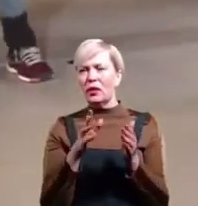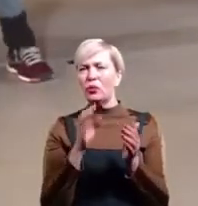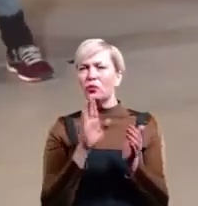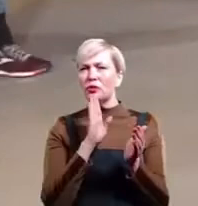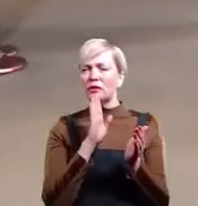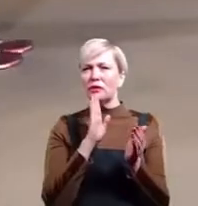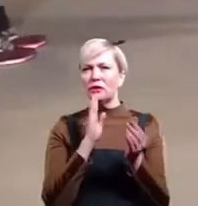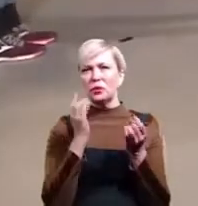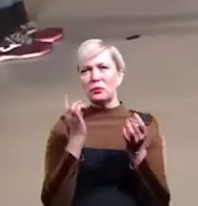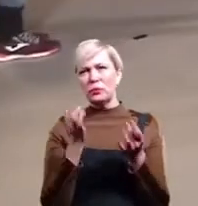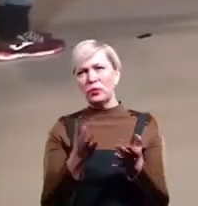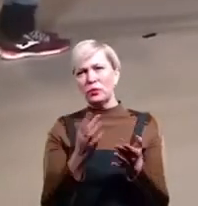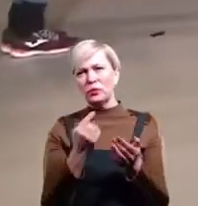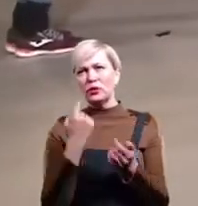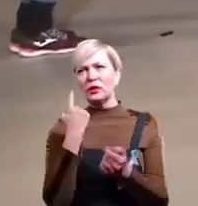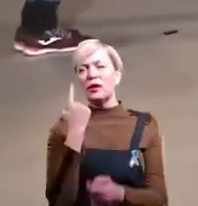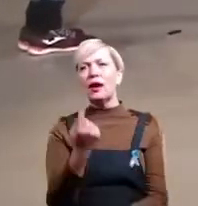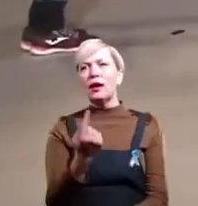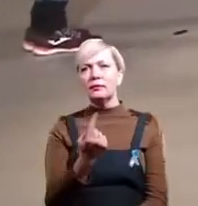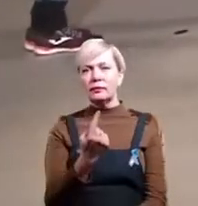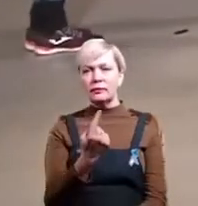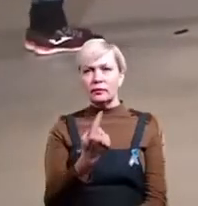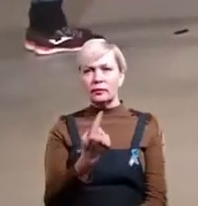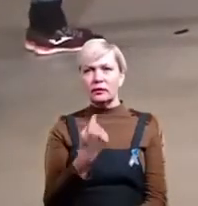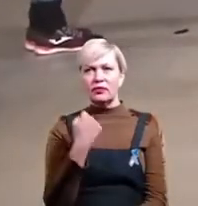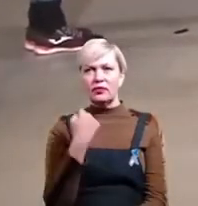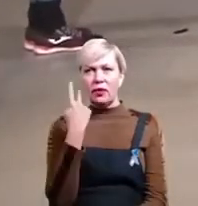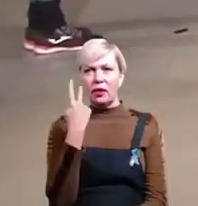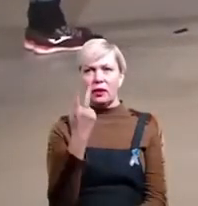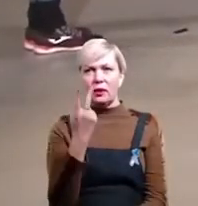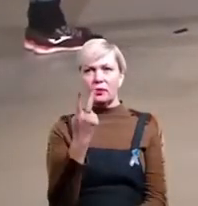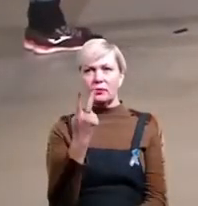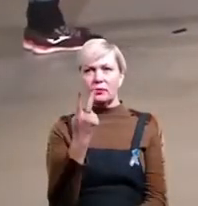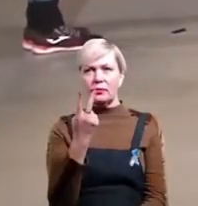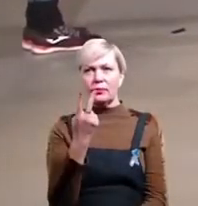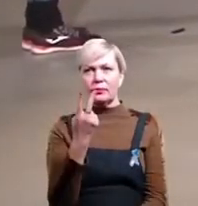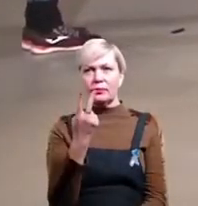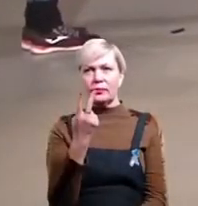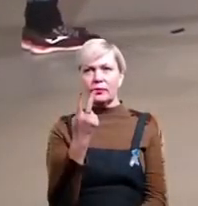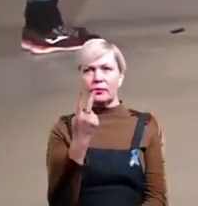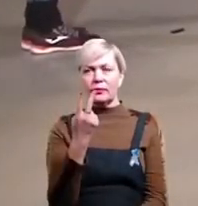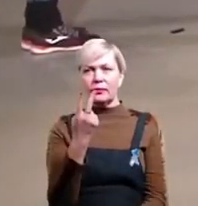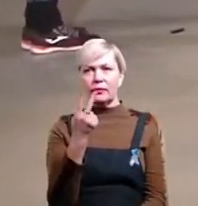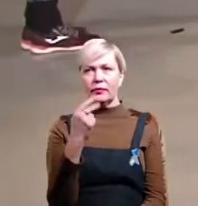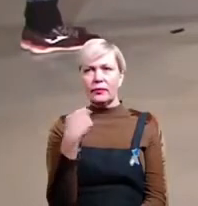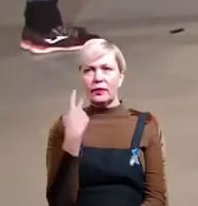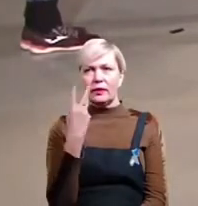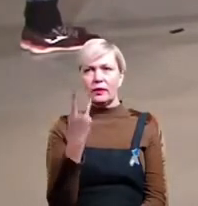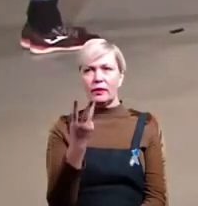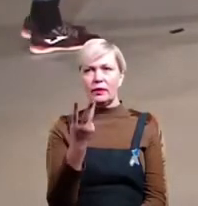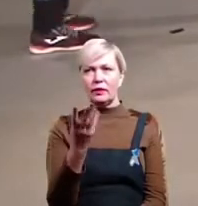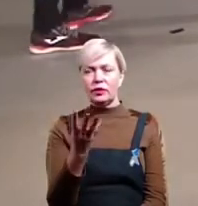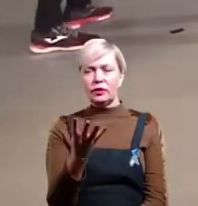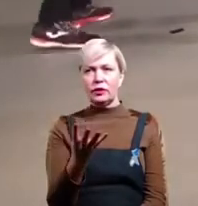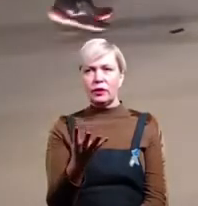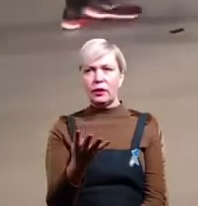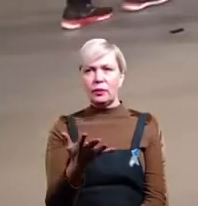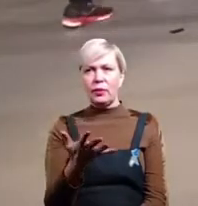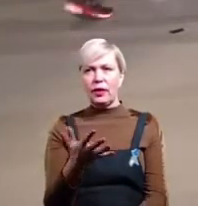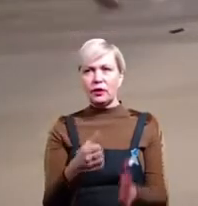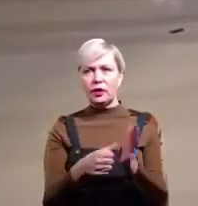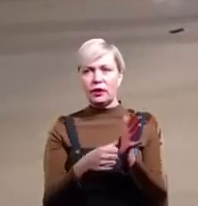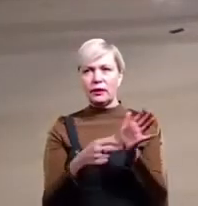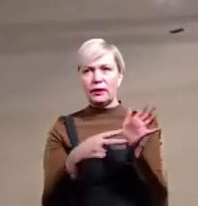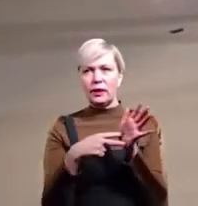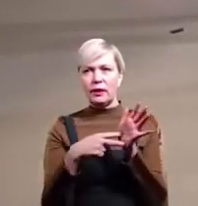делаете раз, два, две руки вверх. Открываю 3, 4, 5,